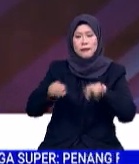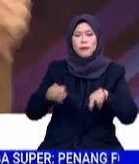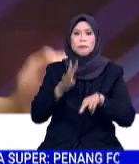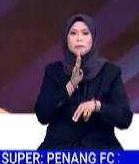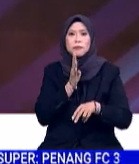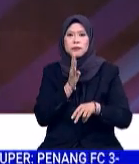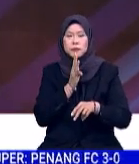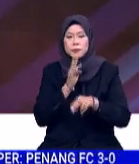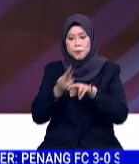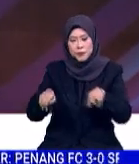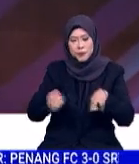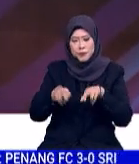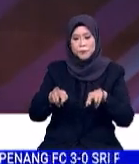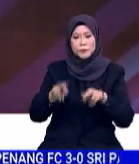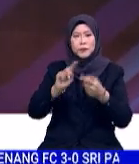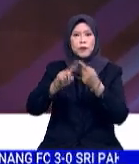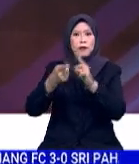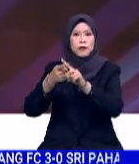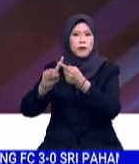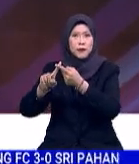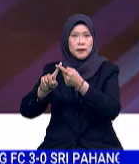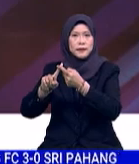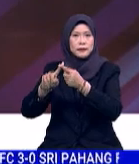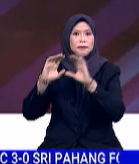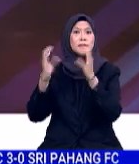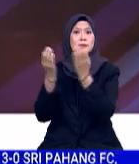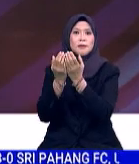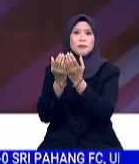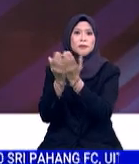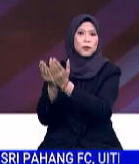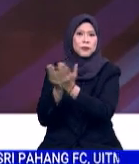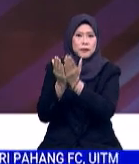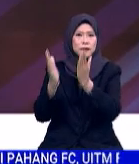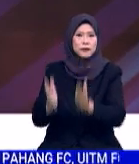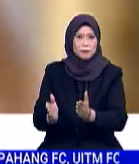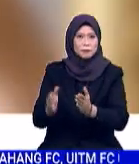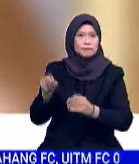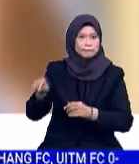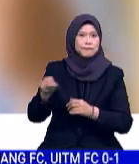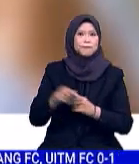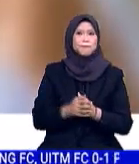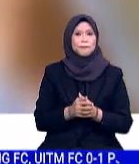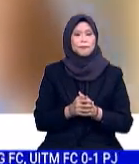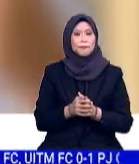percakapan daripada rakan-rakan sedarjah yang untuk dijadikan sebagai keterangan-keterangan tambahan.